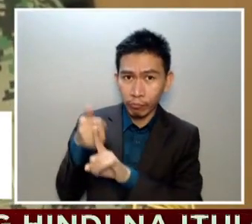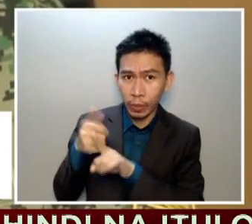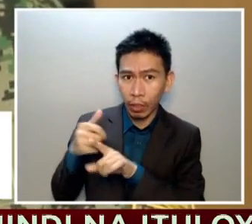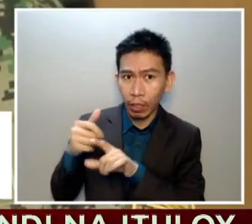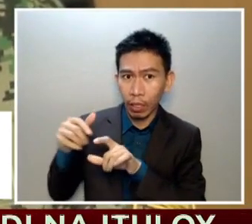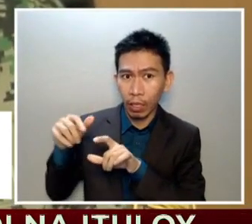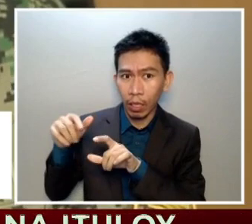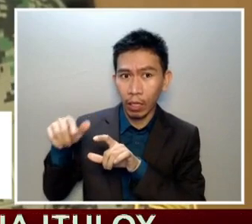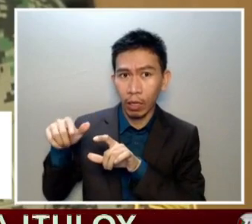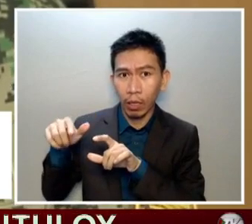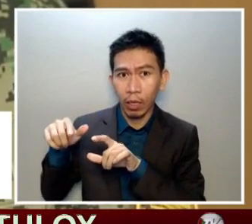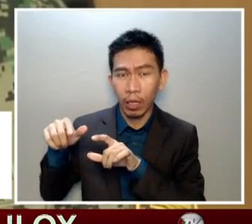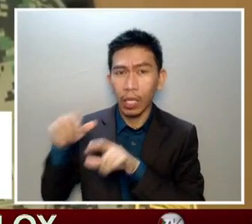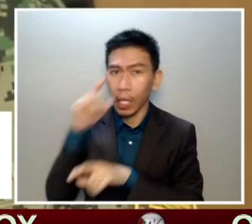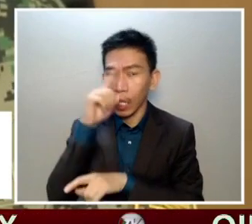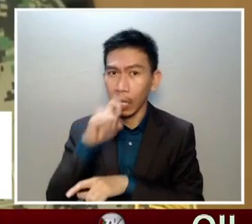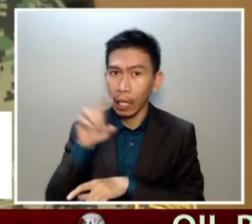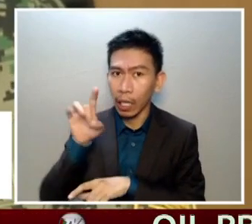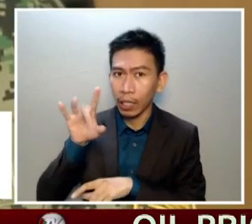yung 18-year-old,